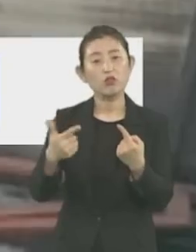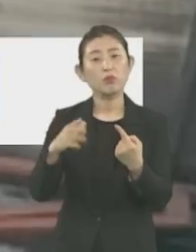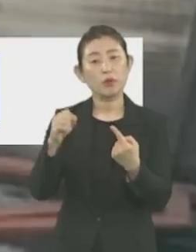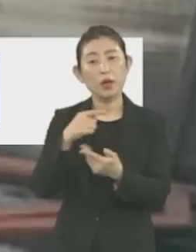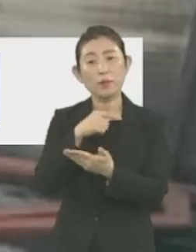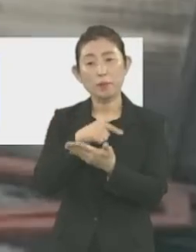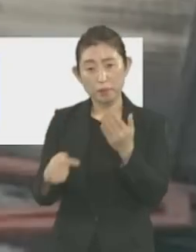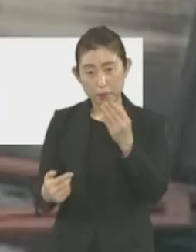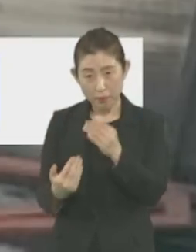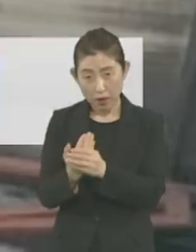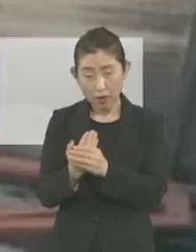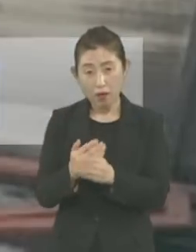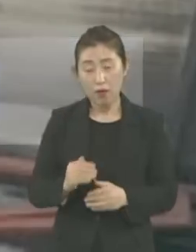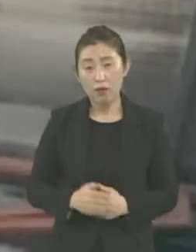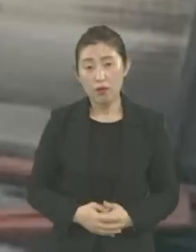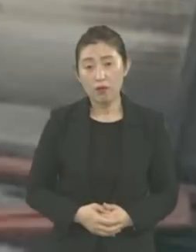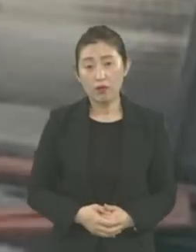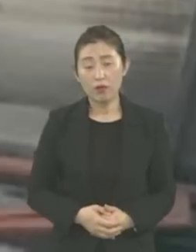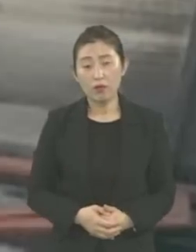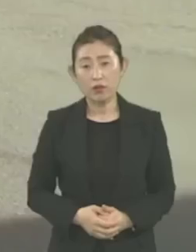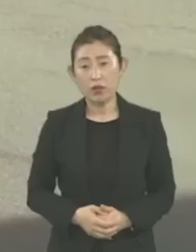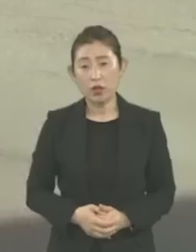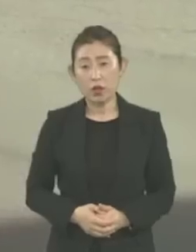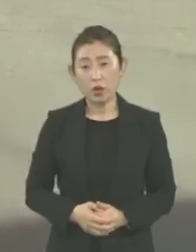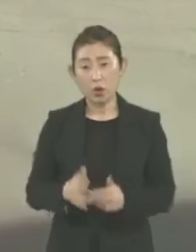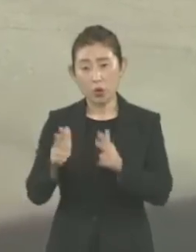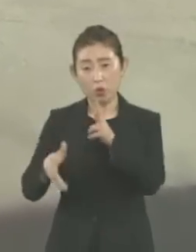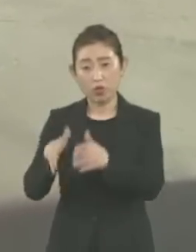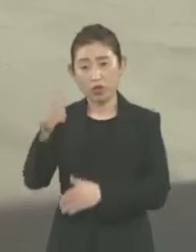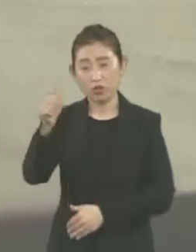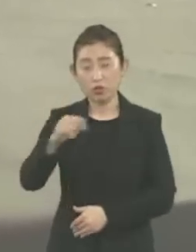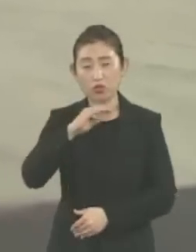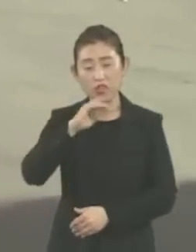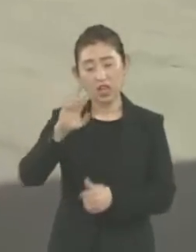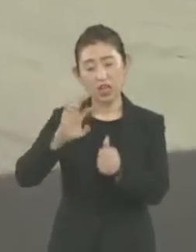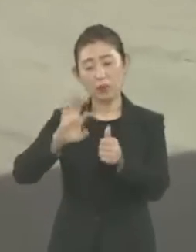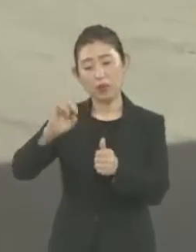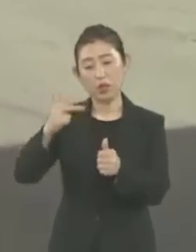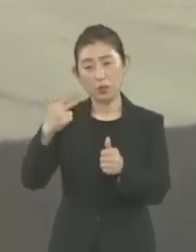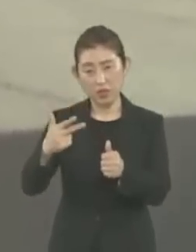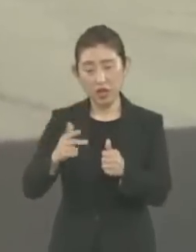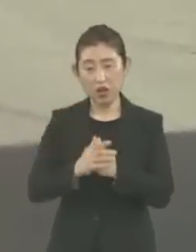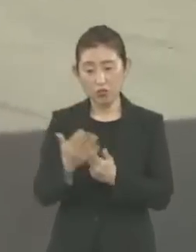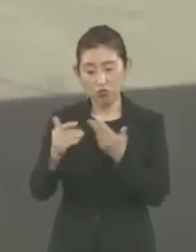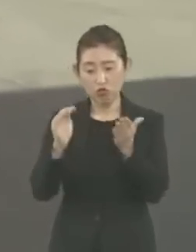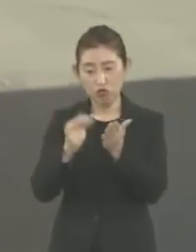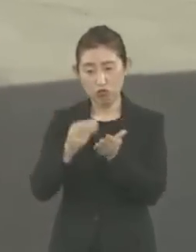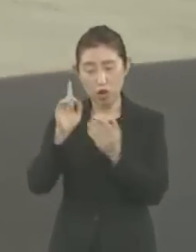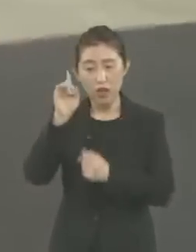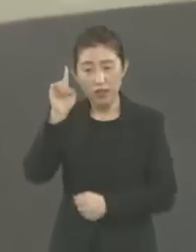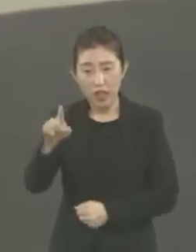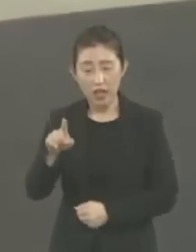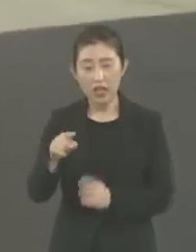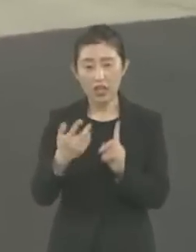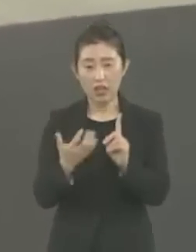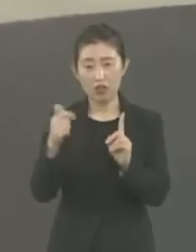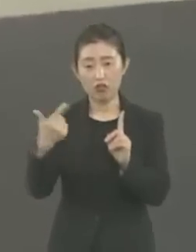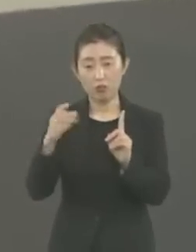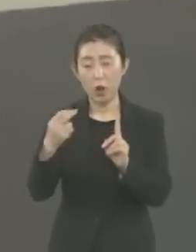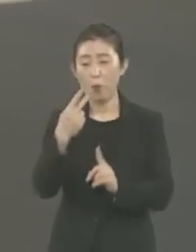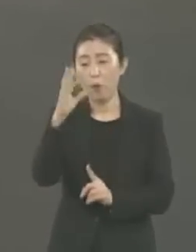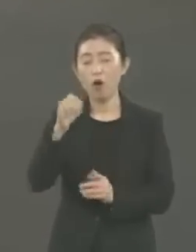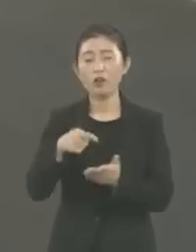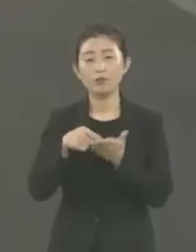원의 재산 피해가 발생했습니다. 공장 주인 47살 A씨는 불이 난 다음 날 1억 6천만 원가량의 화재보험금을